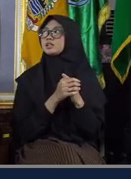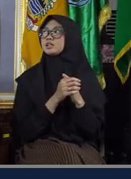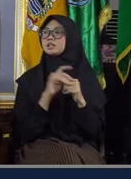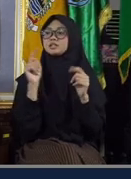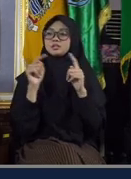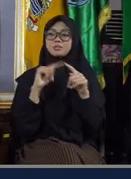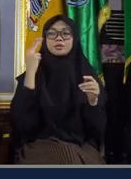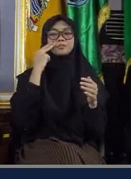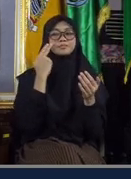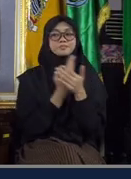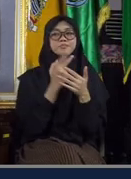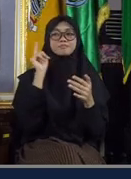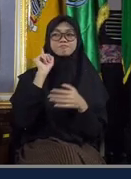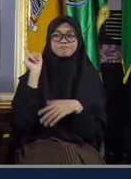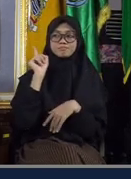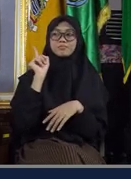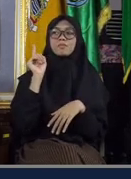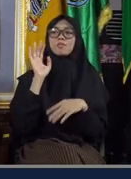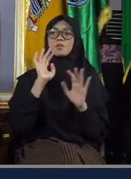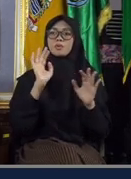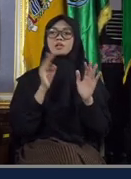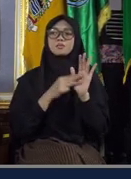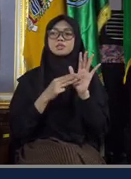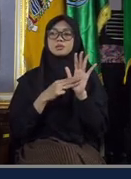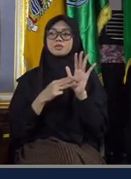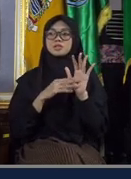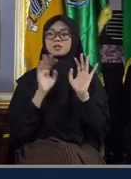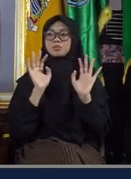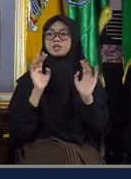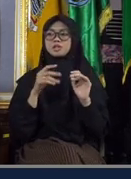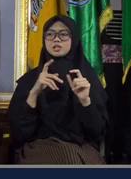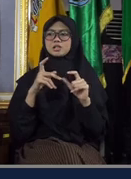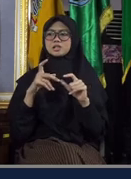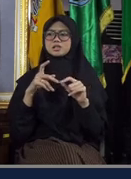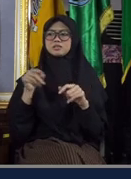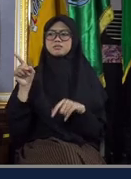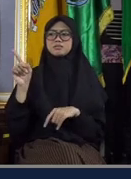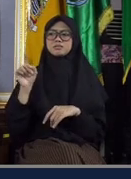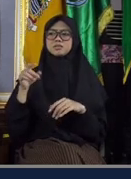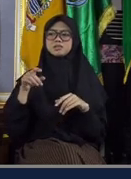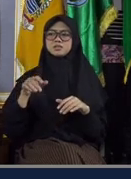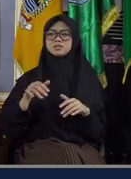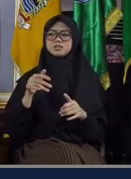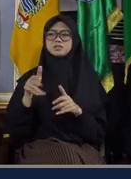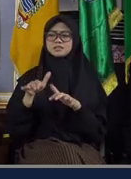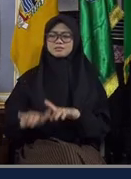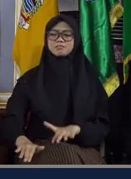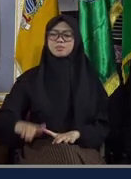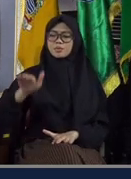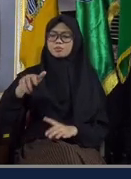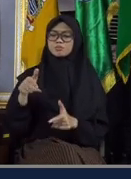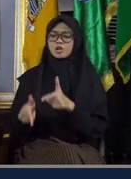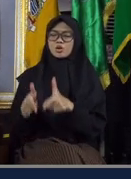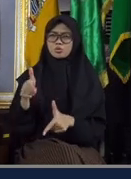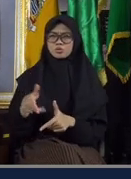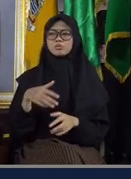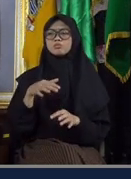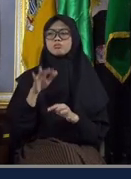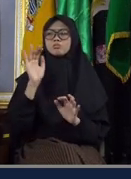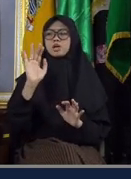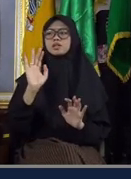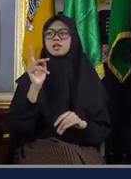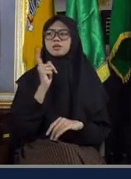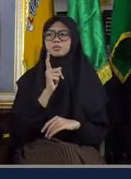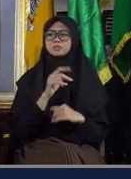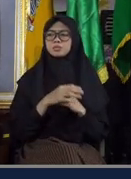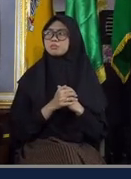Kabupaten Semarang masih ada standing Kota Salatiga stand Kenapa standing ini muncul terus karena dipesenin sama Pak Presiden SDM bagus kita kita